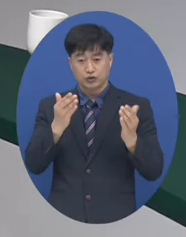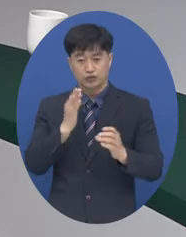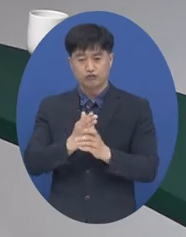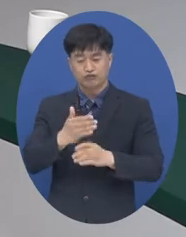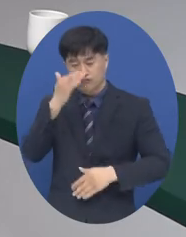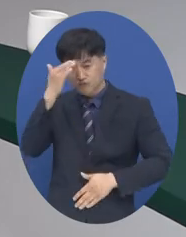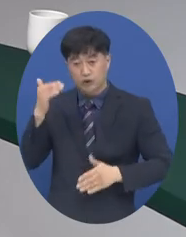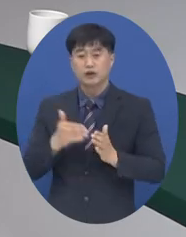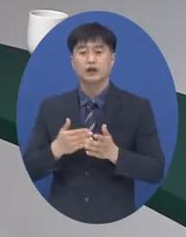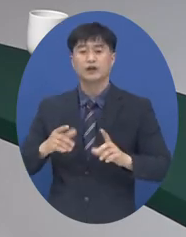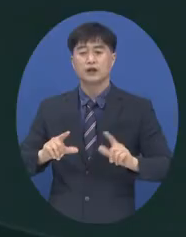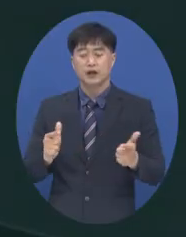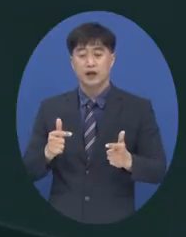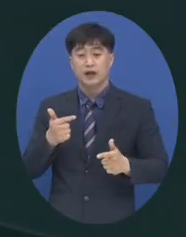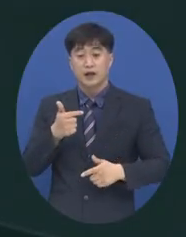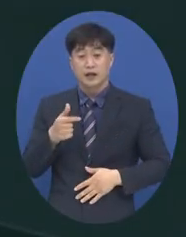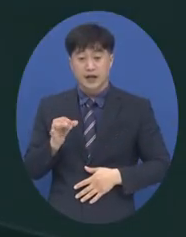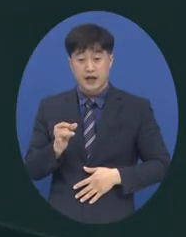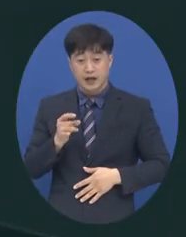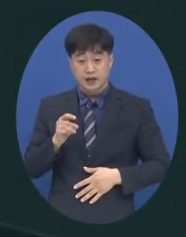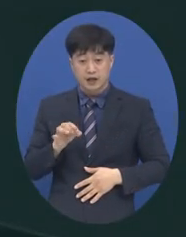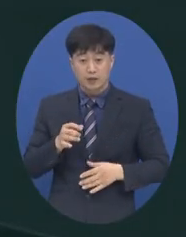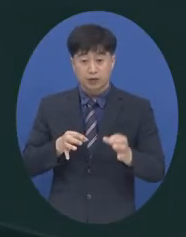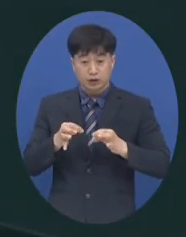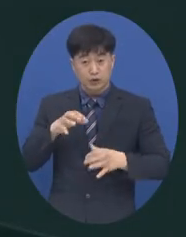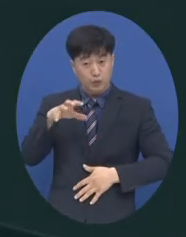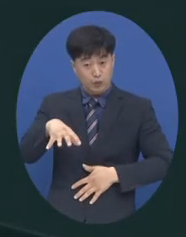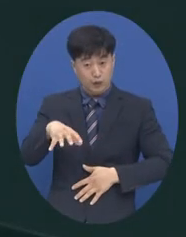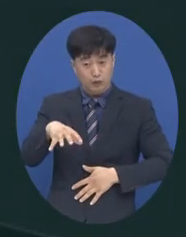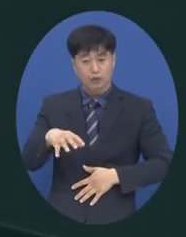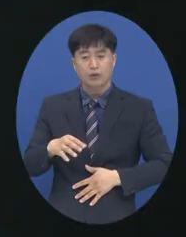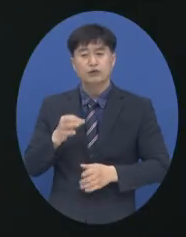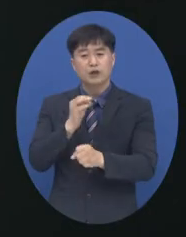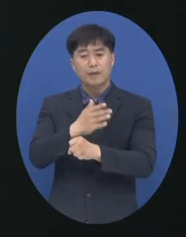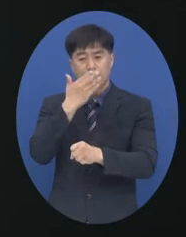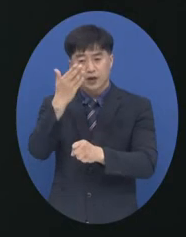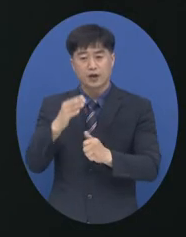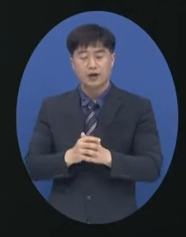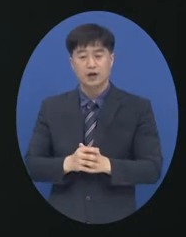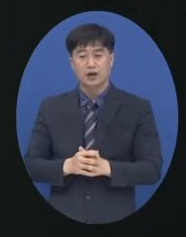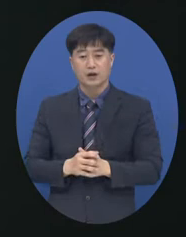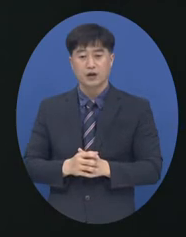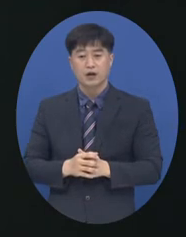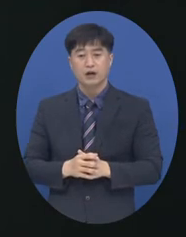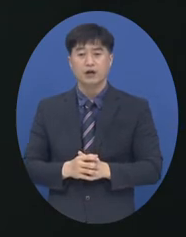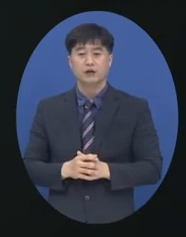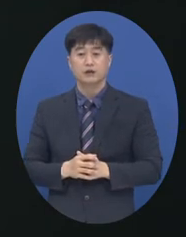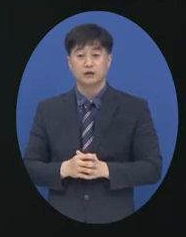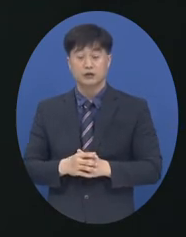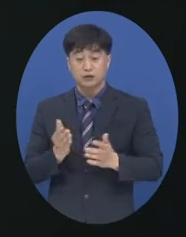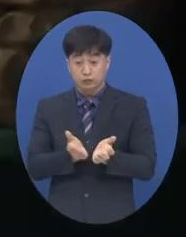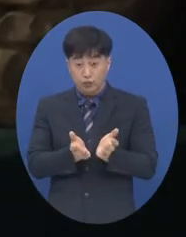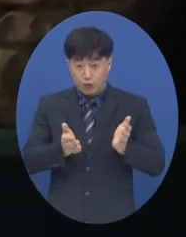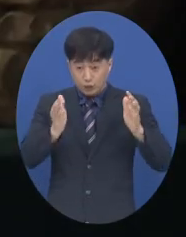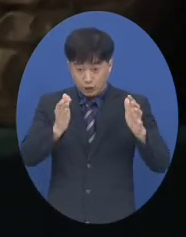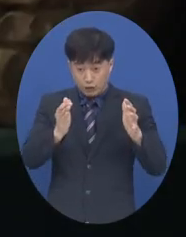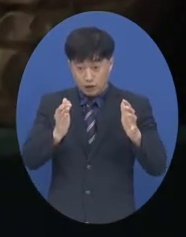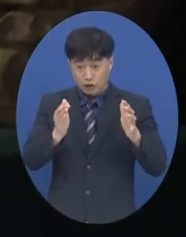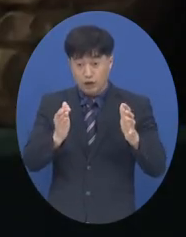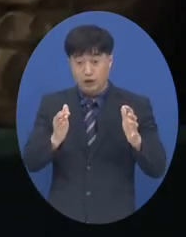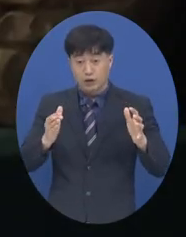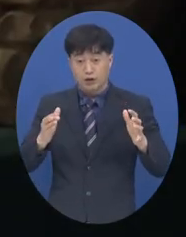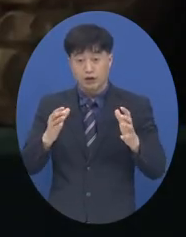않고 네이버 스마트 스토어를 통해 작품을 구매할 수도 있습니다 도에 작품과 오브제를 구성된 어린이 전시회도